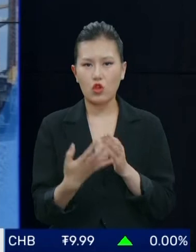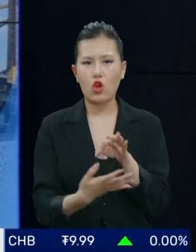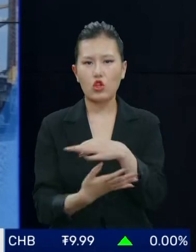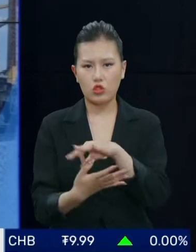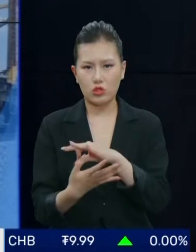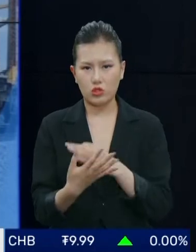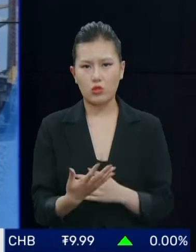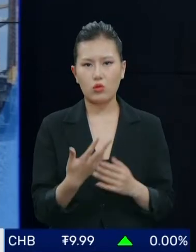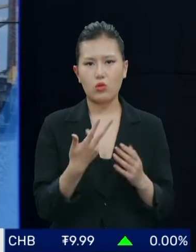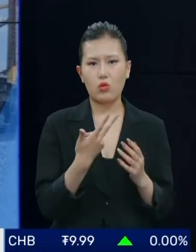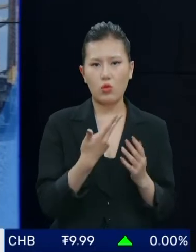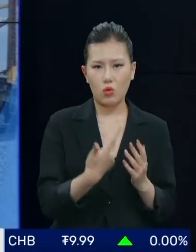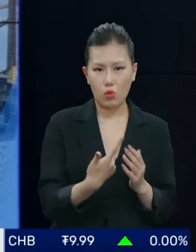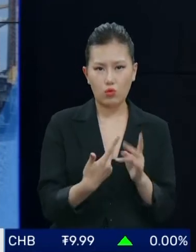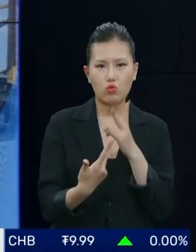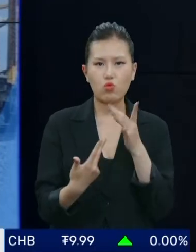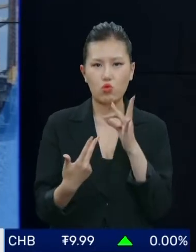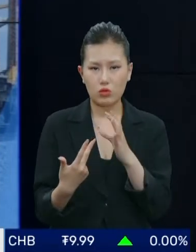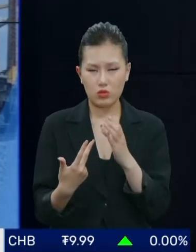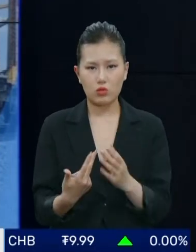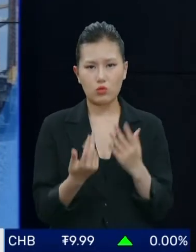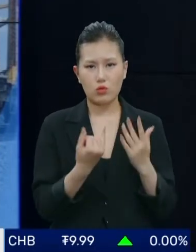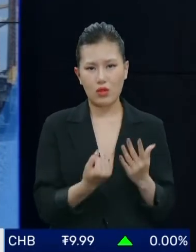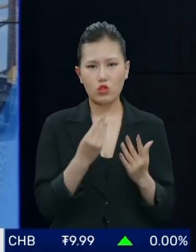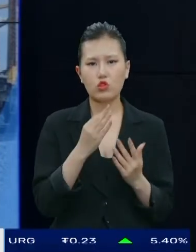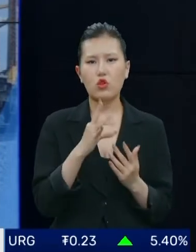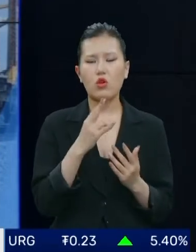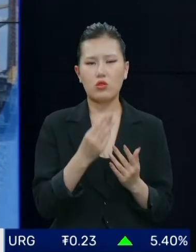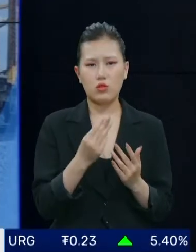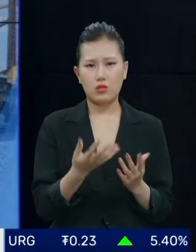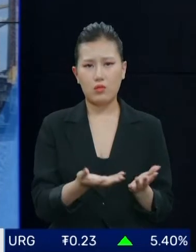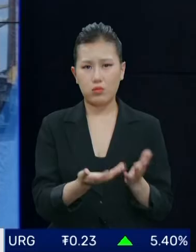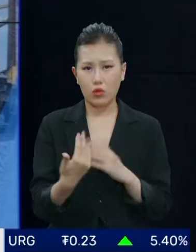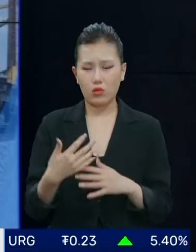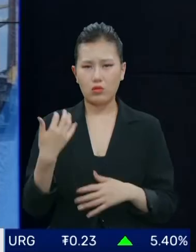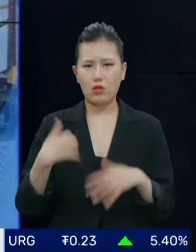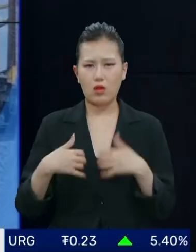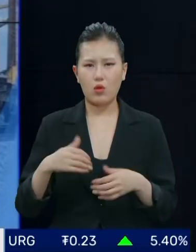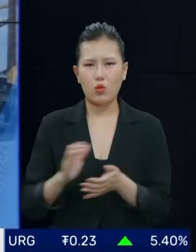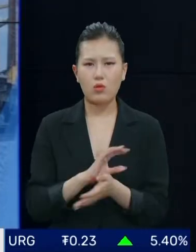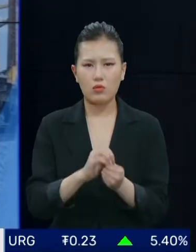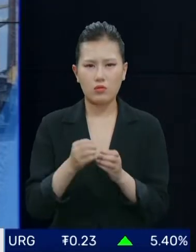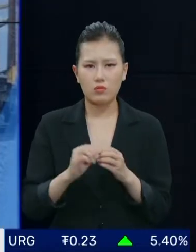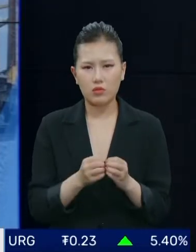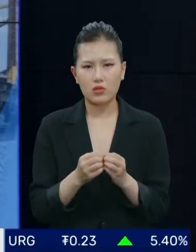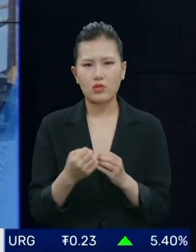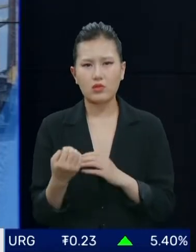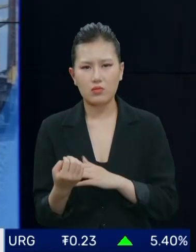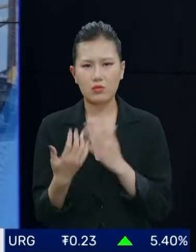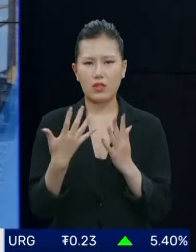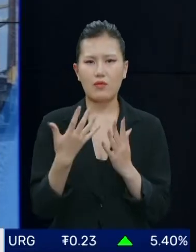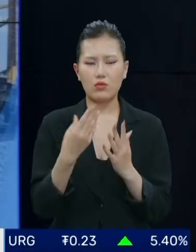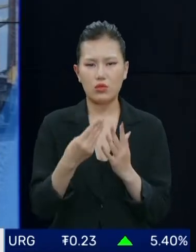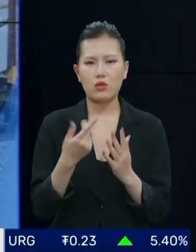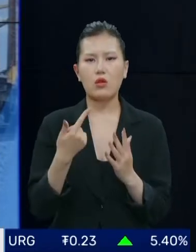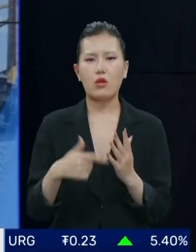нүүрс, 6 нь жонш ачиж явсан юм байна. Осол гарсан даруйд эсрэгэн босгох ажлыг яралтай эхлүүлж одоогийн байдлаар 5-ыг нь сэргэн босгосныг албаныхан